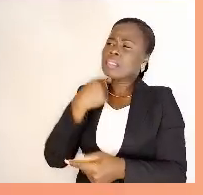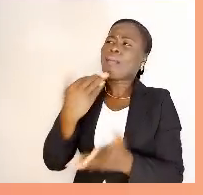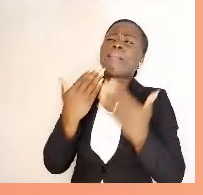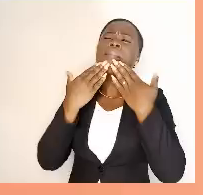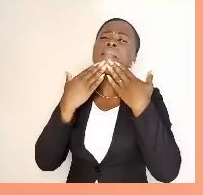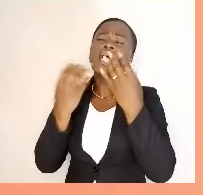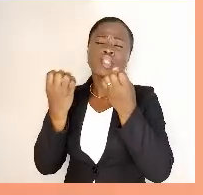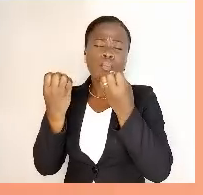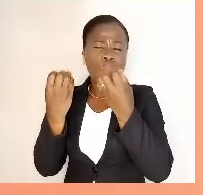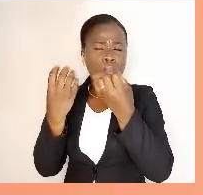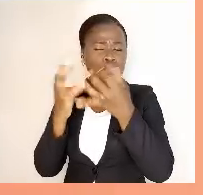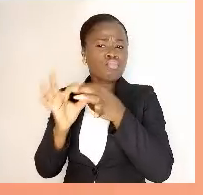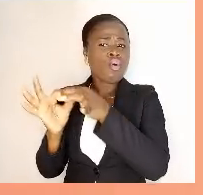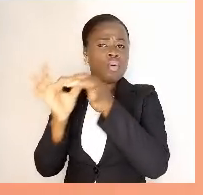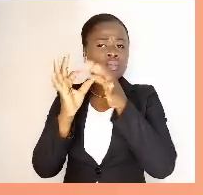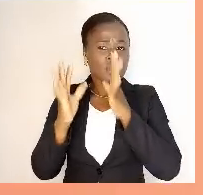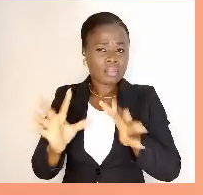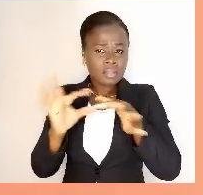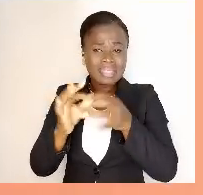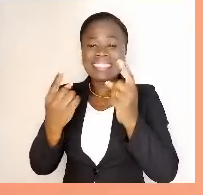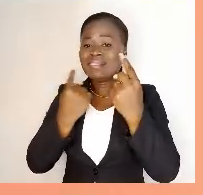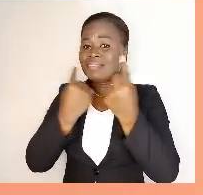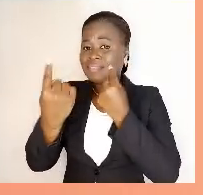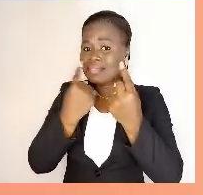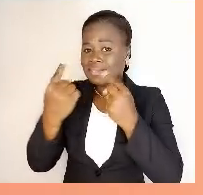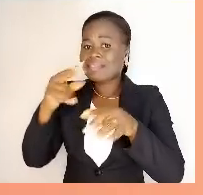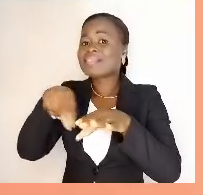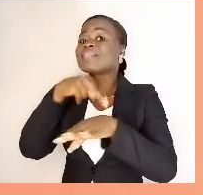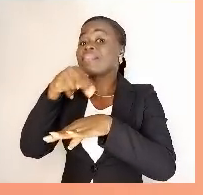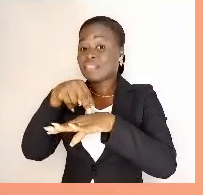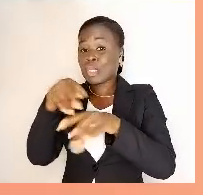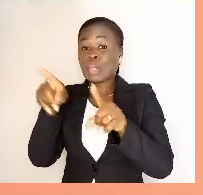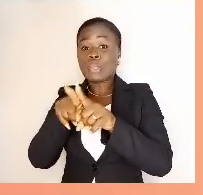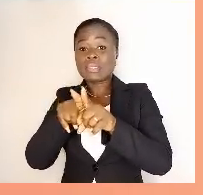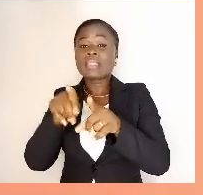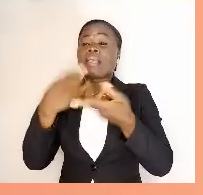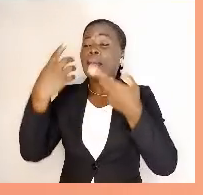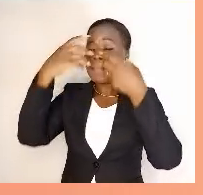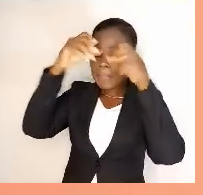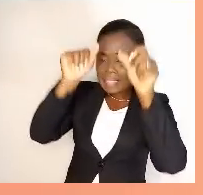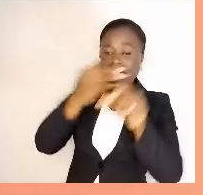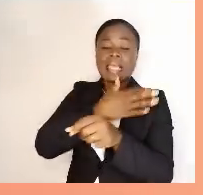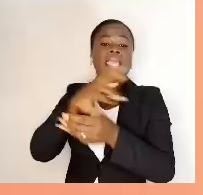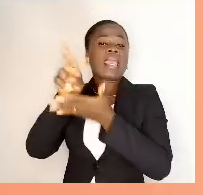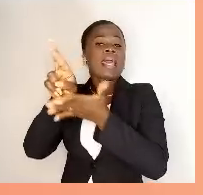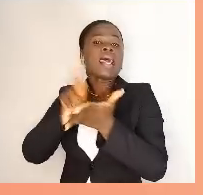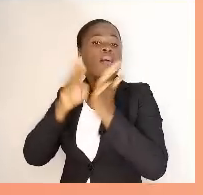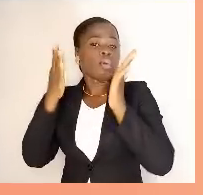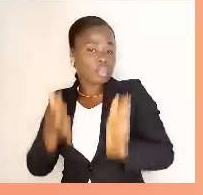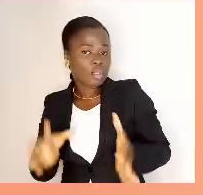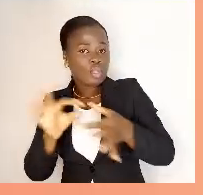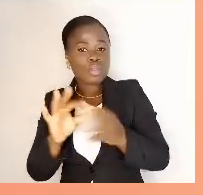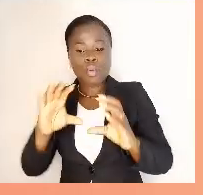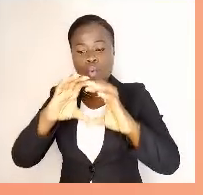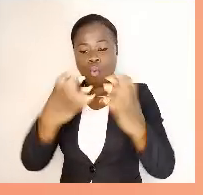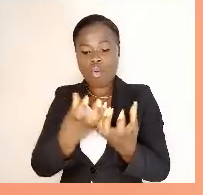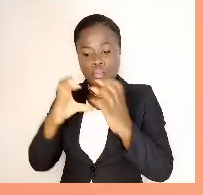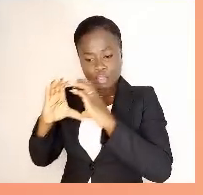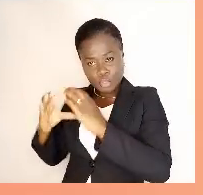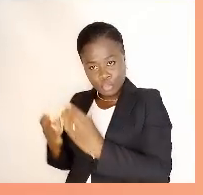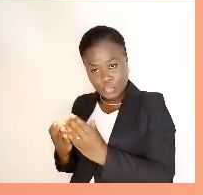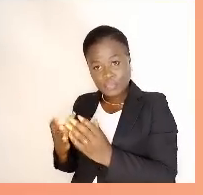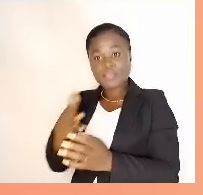Je ne saurais assez remercier le coordonnateur de ce dialogue national, ainsi que les présidents et rapporteurs de